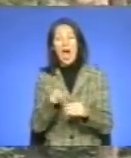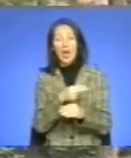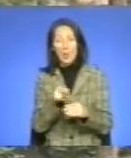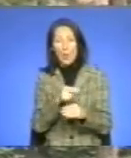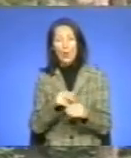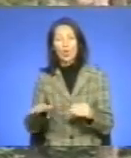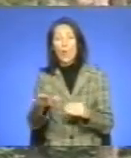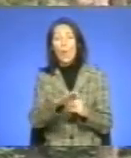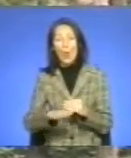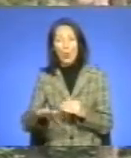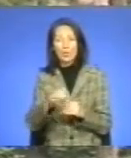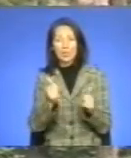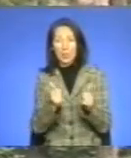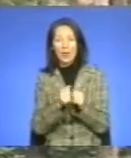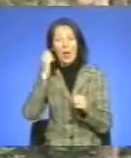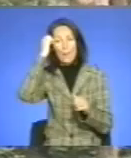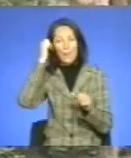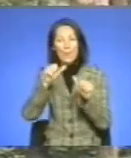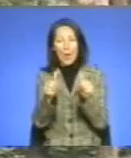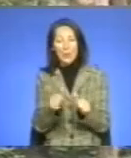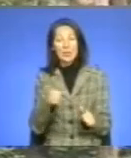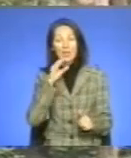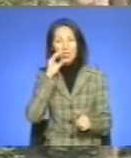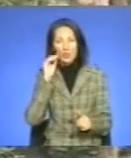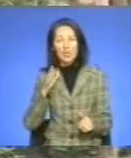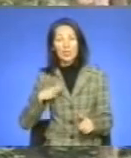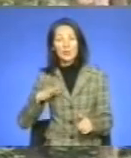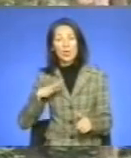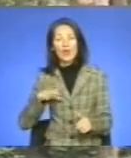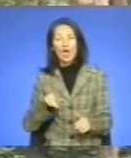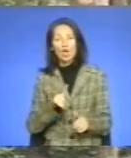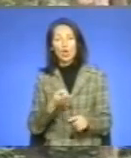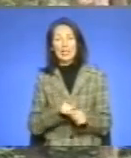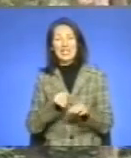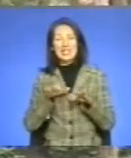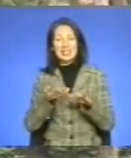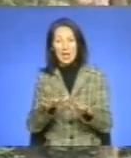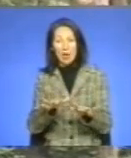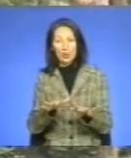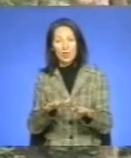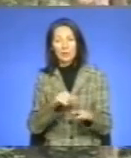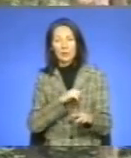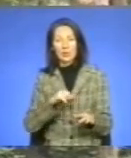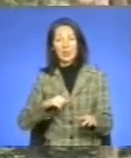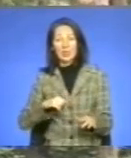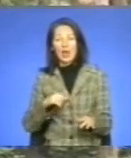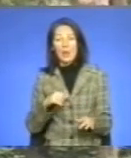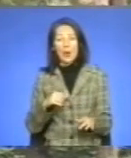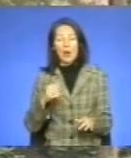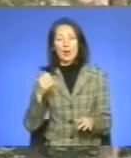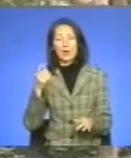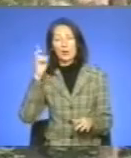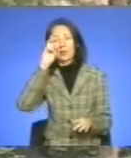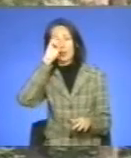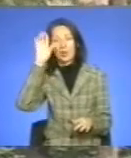площі навколо пам'ятника Тараса Григоровича Шевченка. Сподіваюся, що ці заходи, сподіваюся, що сам геній Кобзаря зможе бути тим,